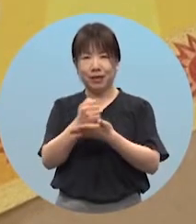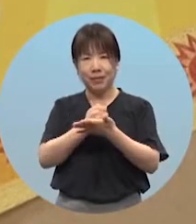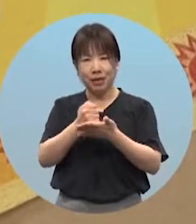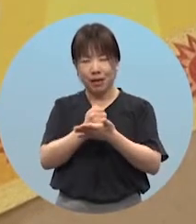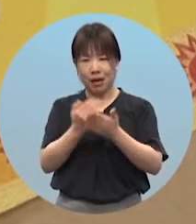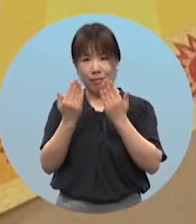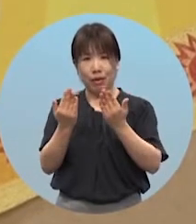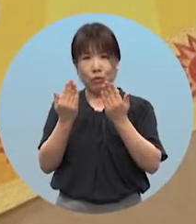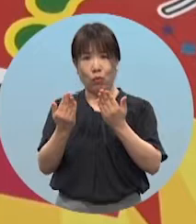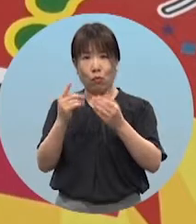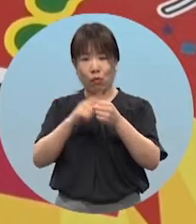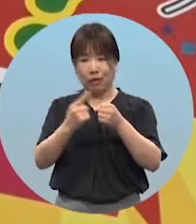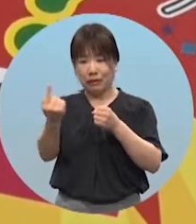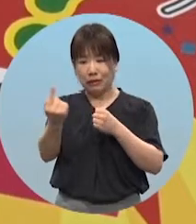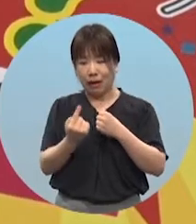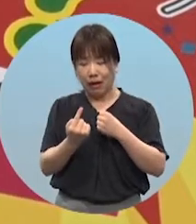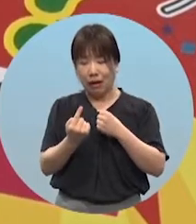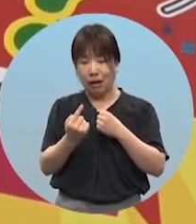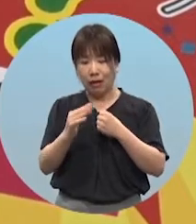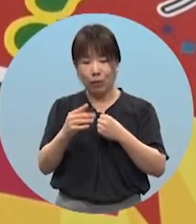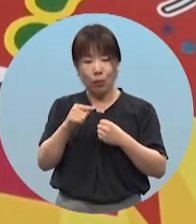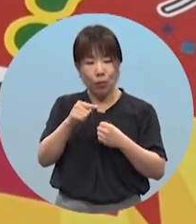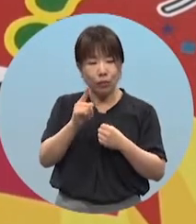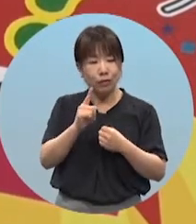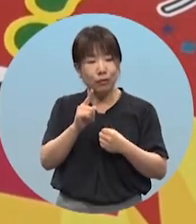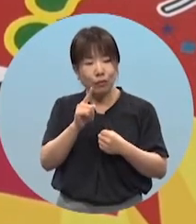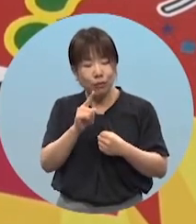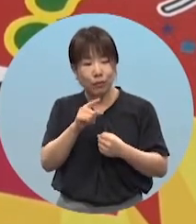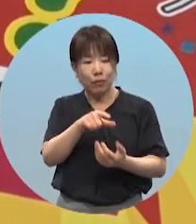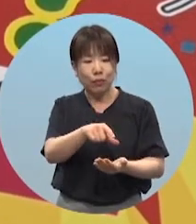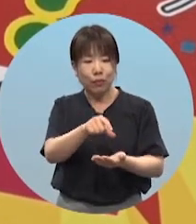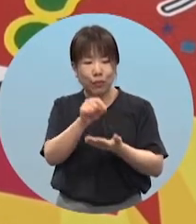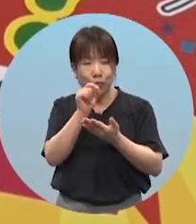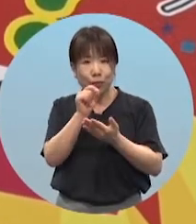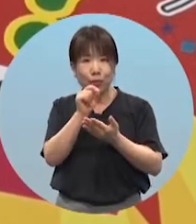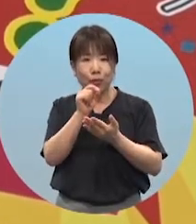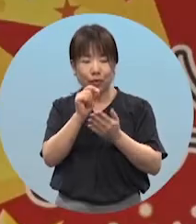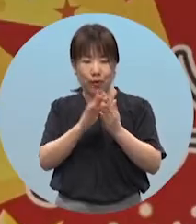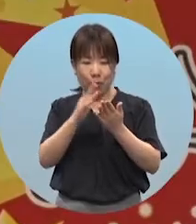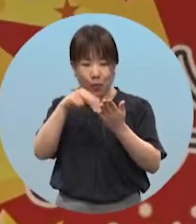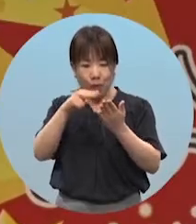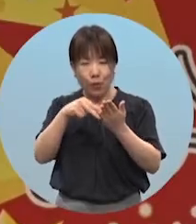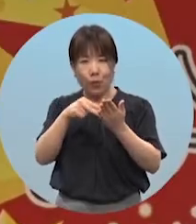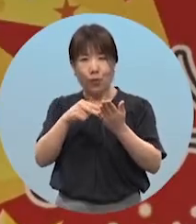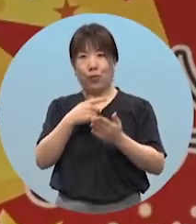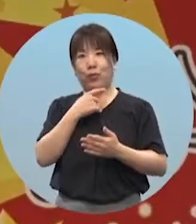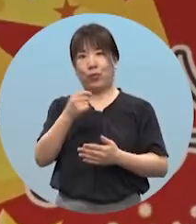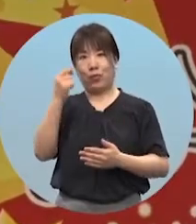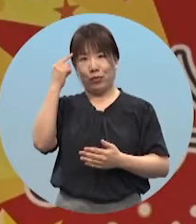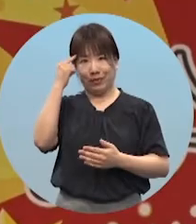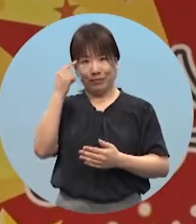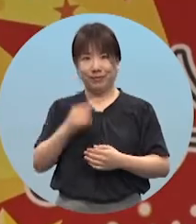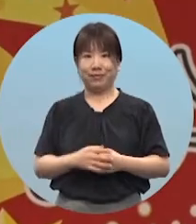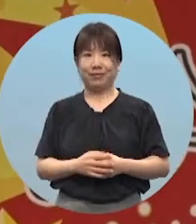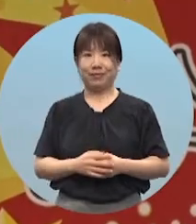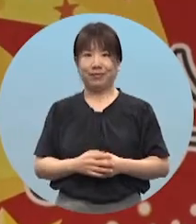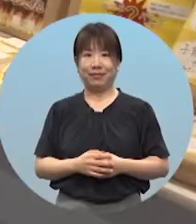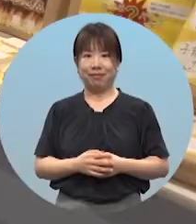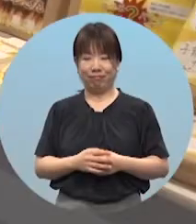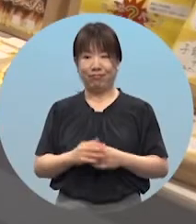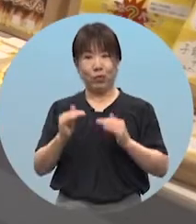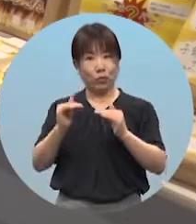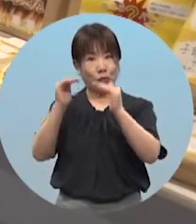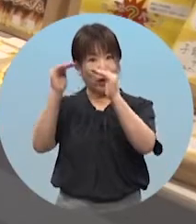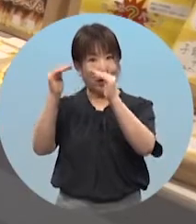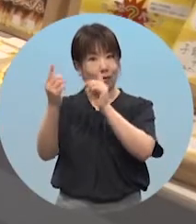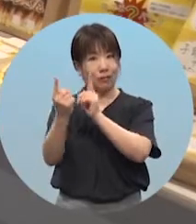にもちょっとそう興味を持ってもらえるような、はい、テーマになっております。一般向けだとやっぱこの今のコロナ禍なので